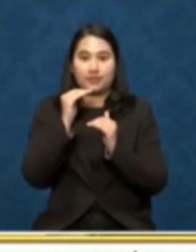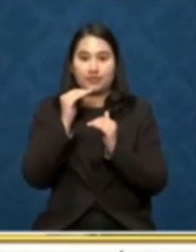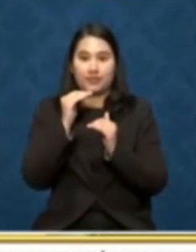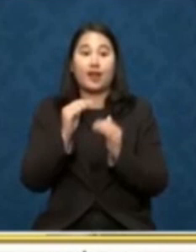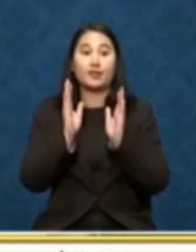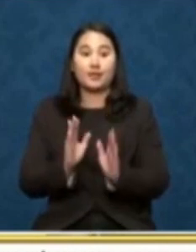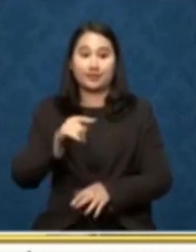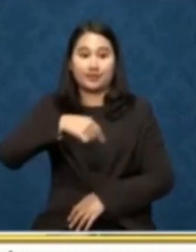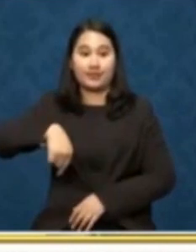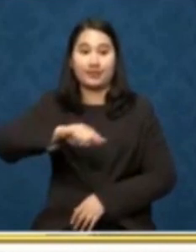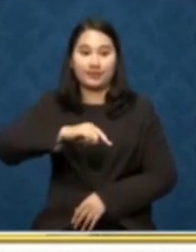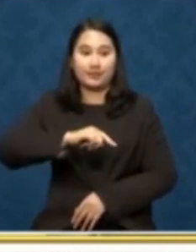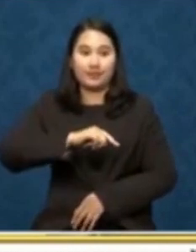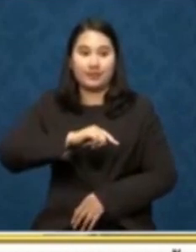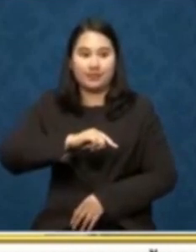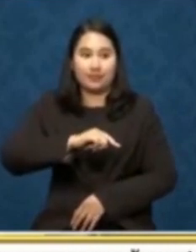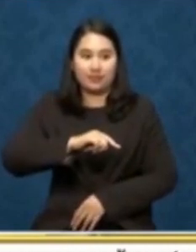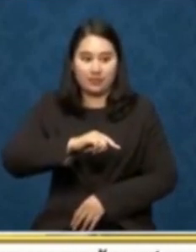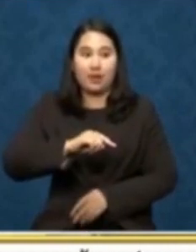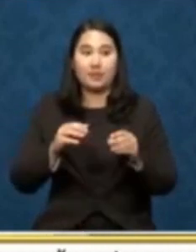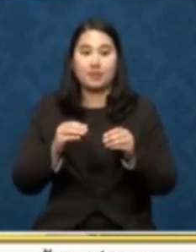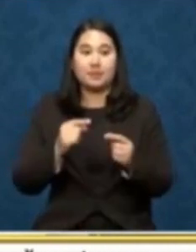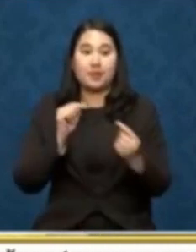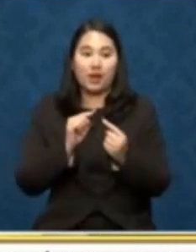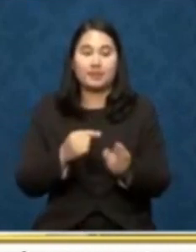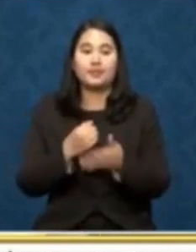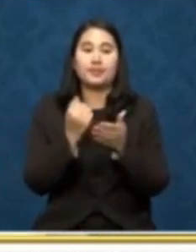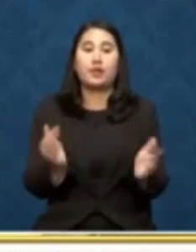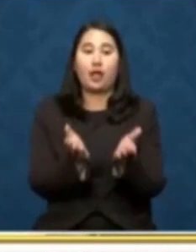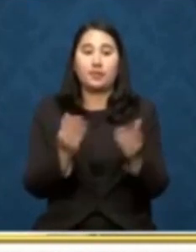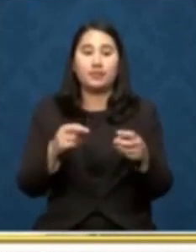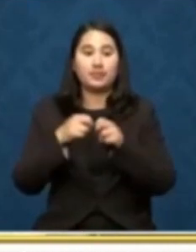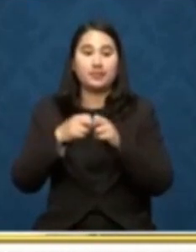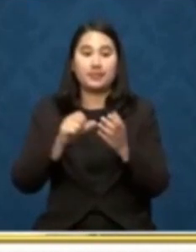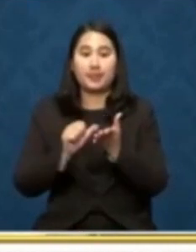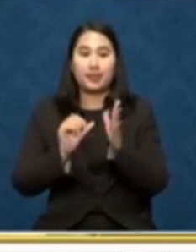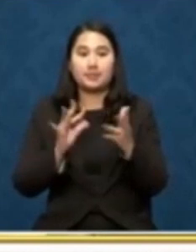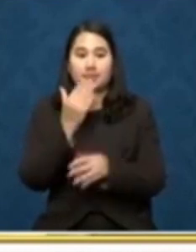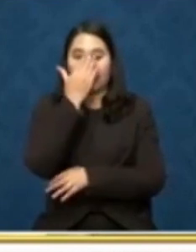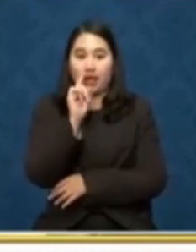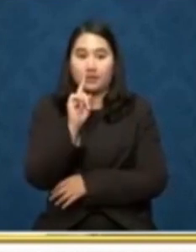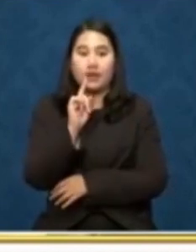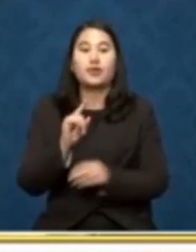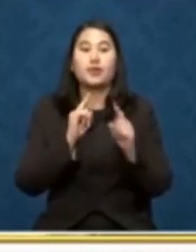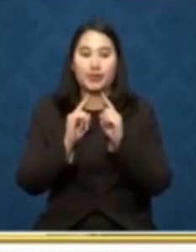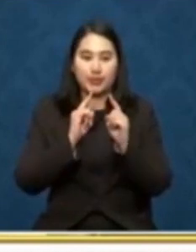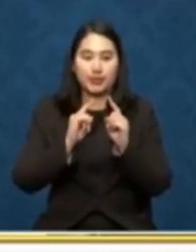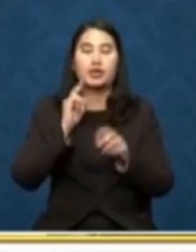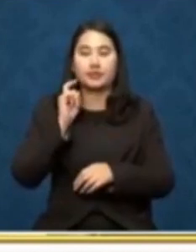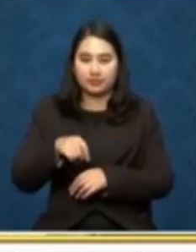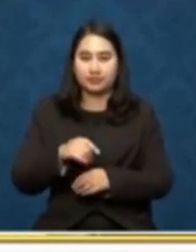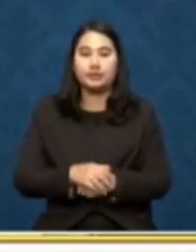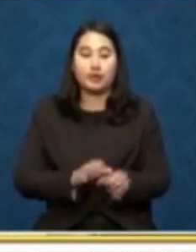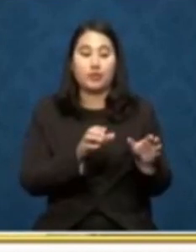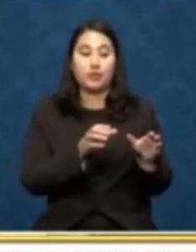ให้ไอ้คนเหล่าเในคนในพื้นที่ทำไมจึงไม่เพิ่มกำลังให้เขาได้มีโอกาสในการแก้ปัญหาพูดคุยกัน